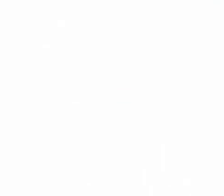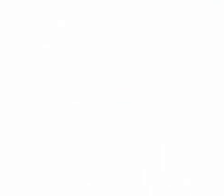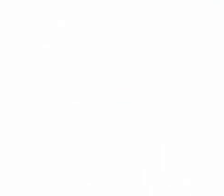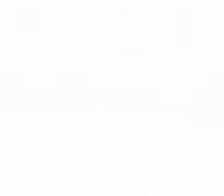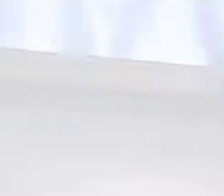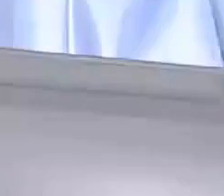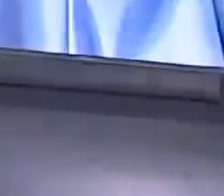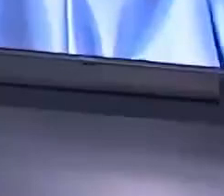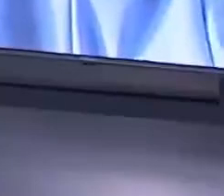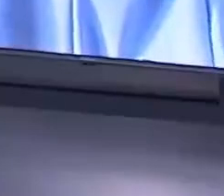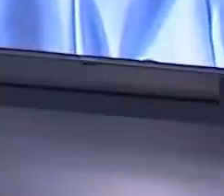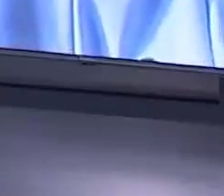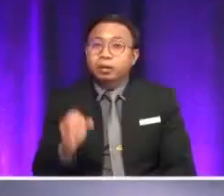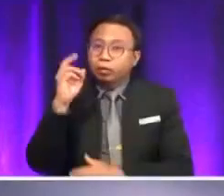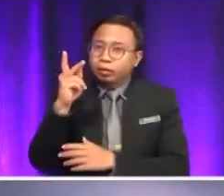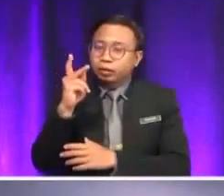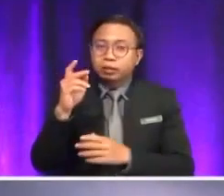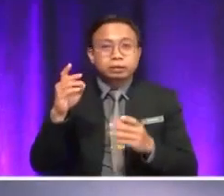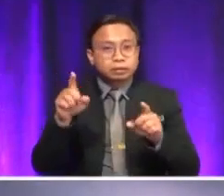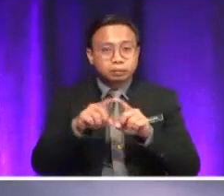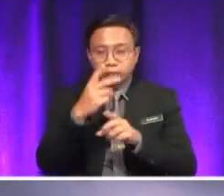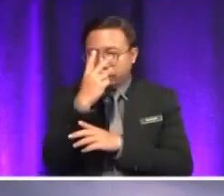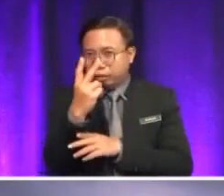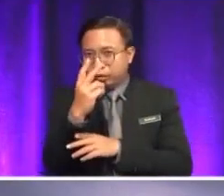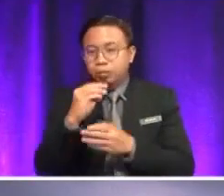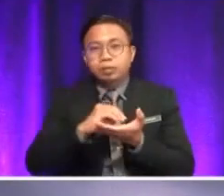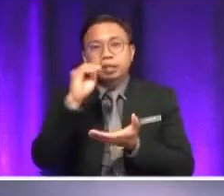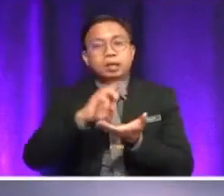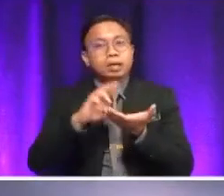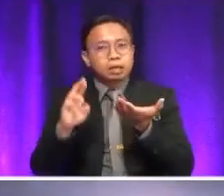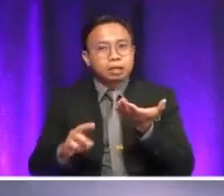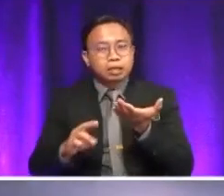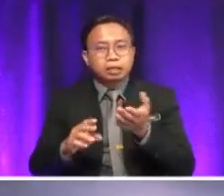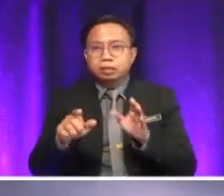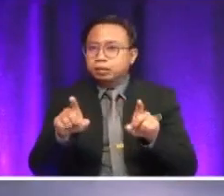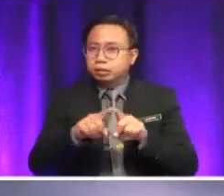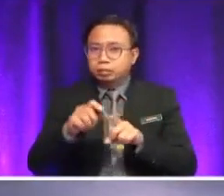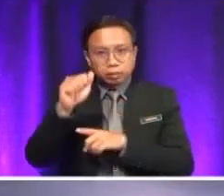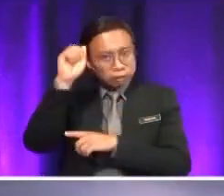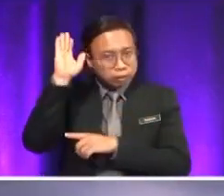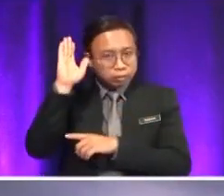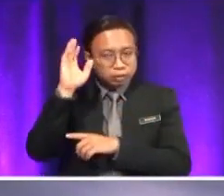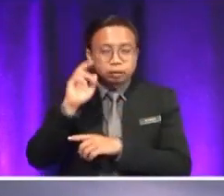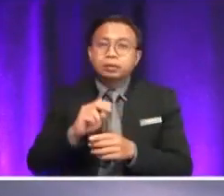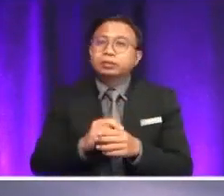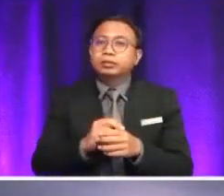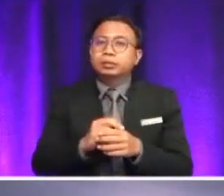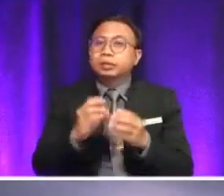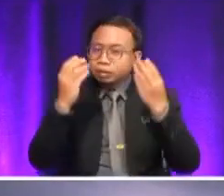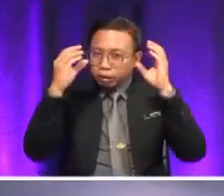KPM. Okey, masih lagi menyaksikan mendengar rendah bersama dengan saya Akmal Nazri dan juga cikgu kita. Cikgu siapa? Cikgu